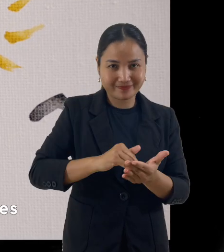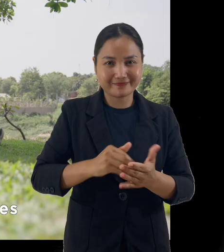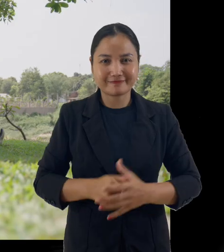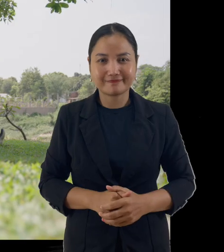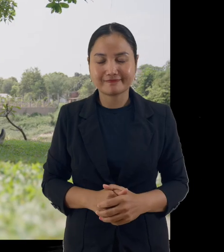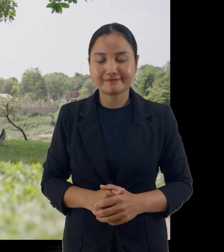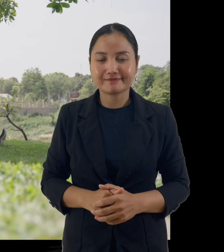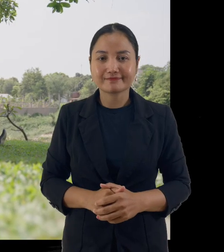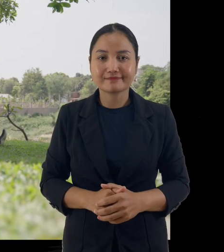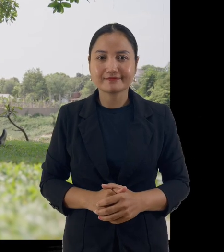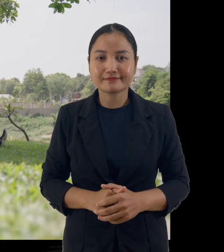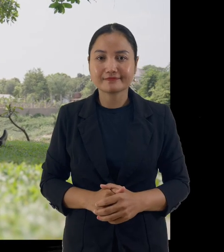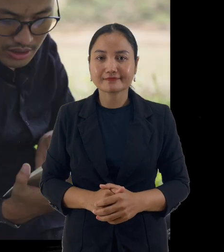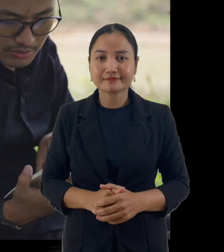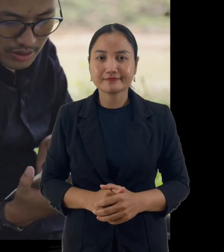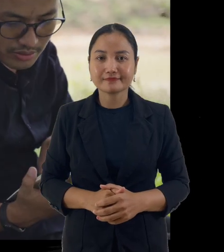បាន